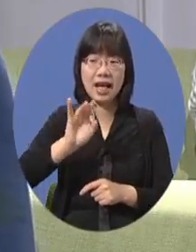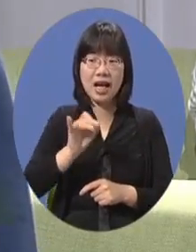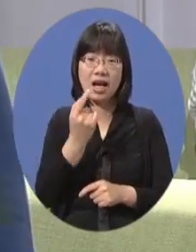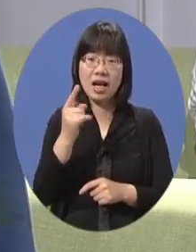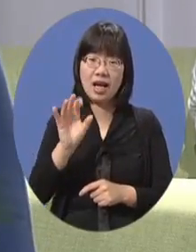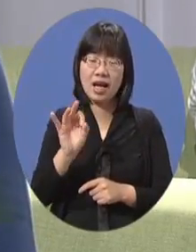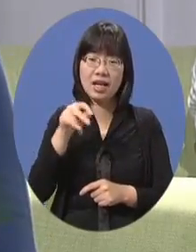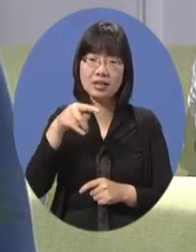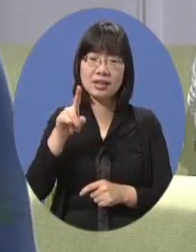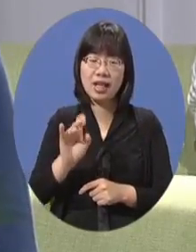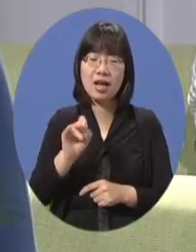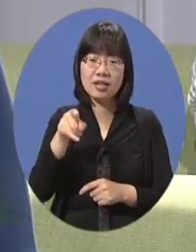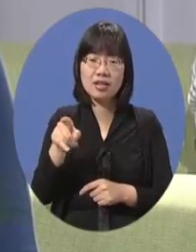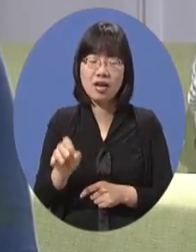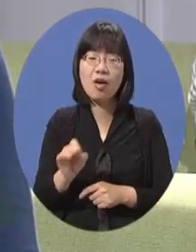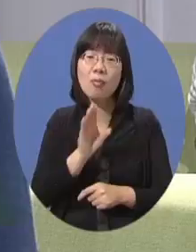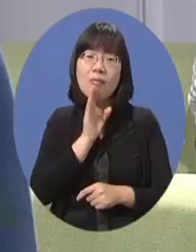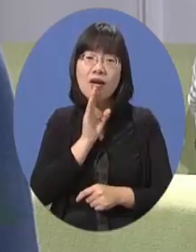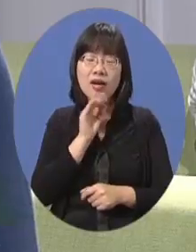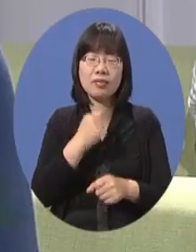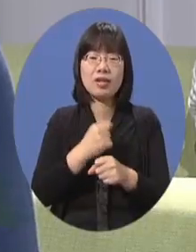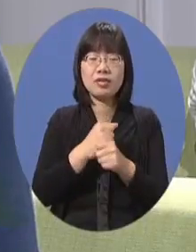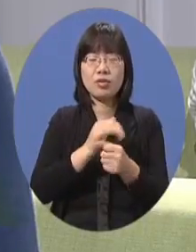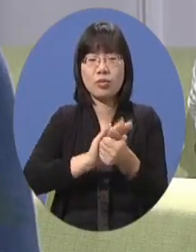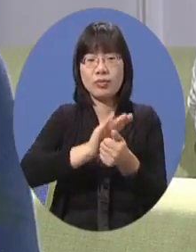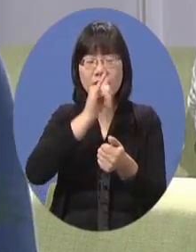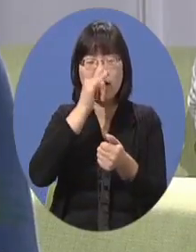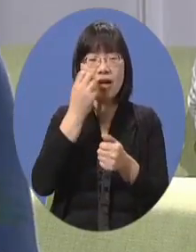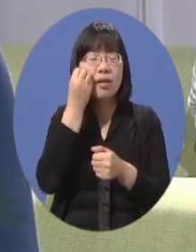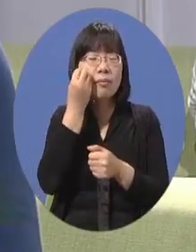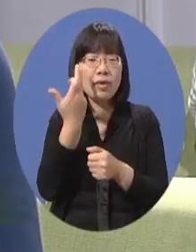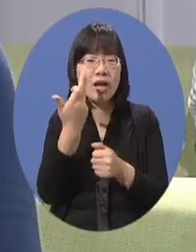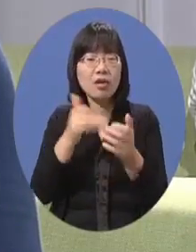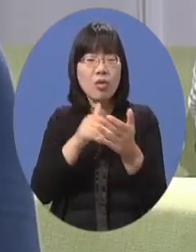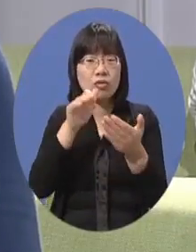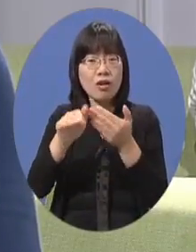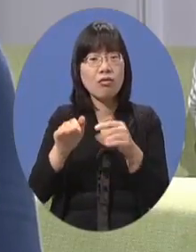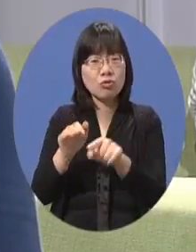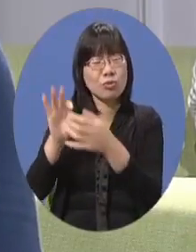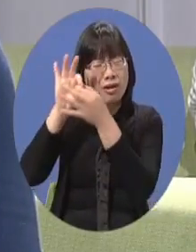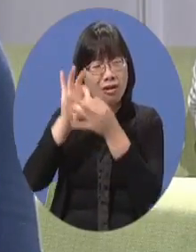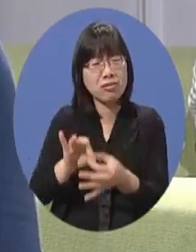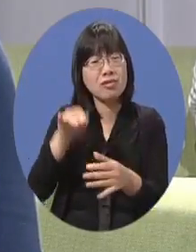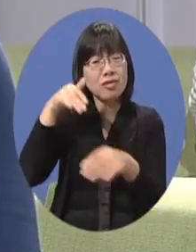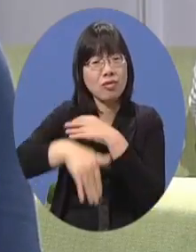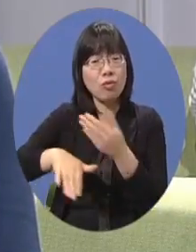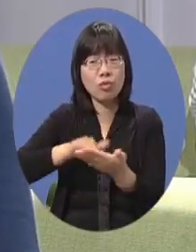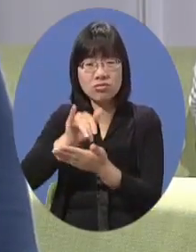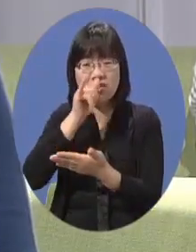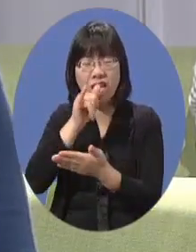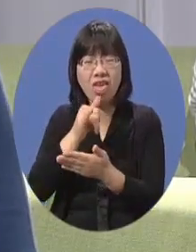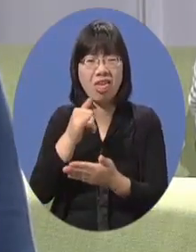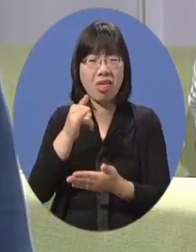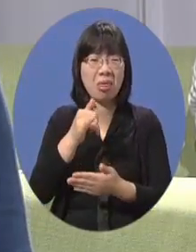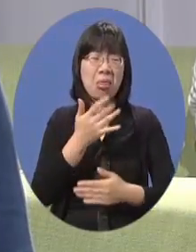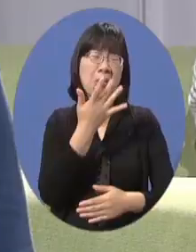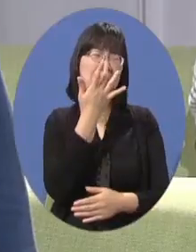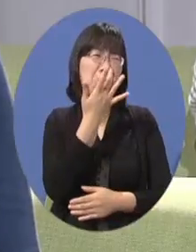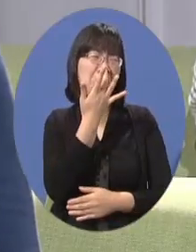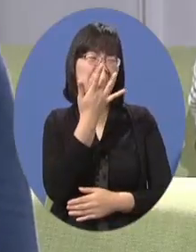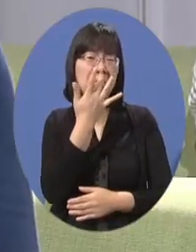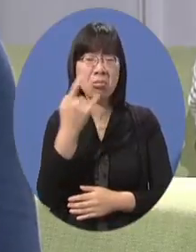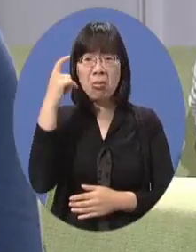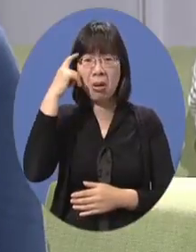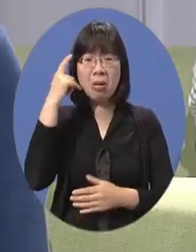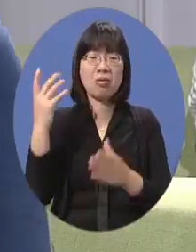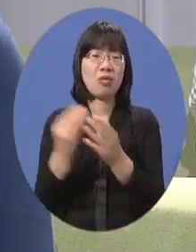그것이 확립하는 데 굉장히 도움이 돼요. 근데 18개월이 지났는데 그걸 하면 애들이 시시하다 그래요. 왜냐하면 이미 그게 완성이 됐기 때문에